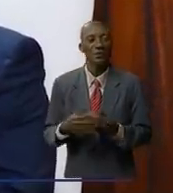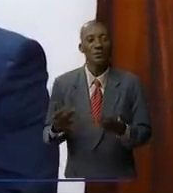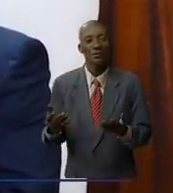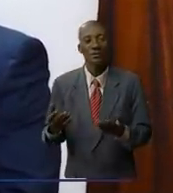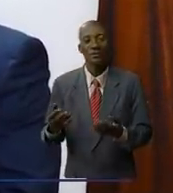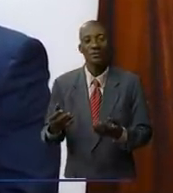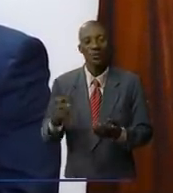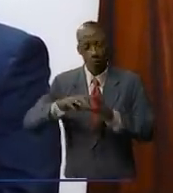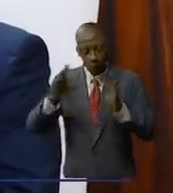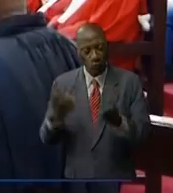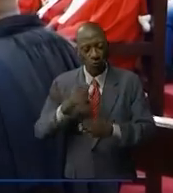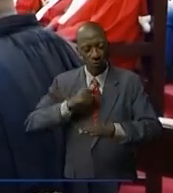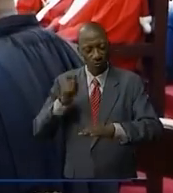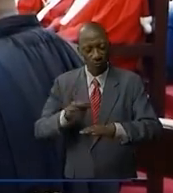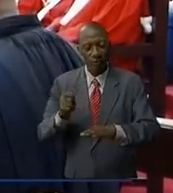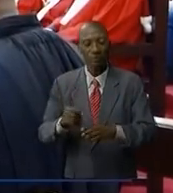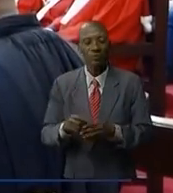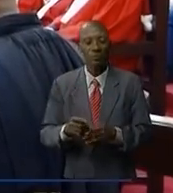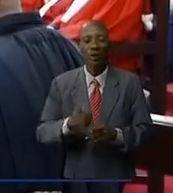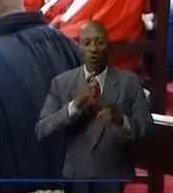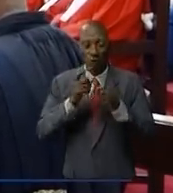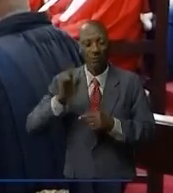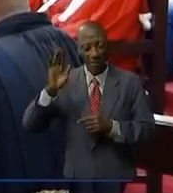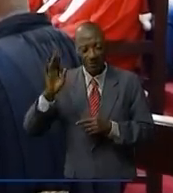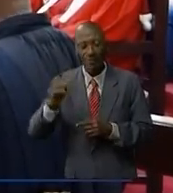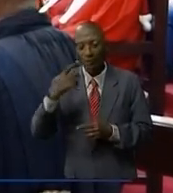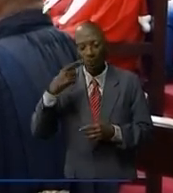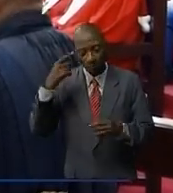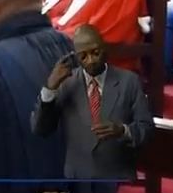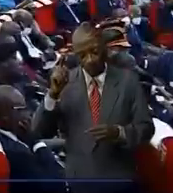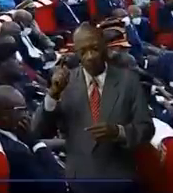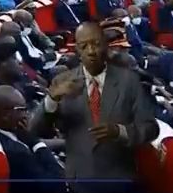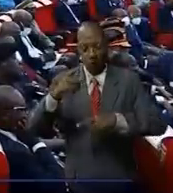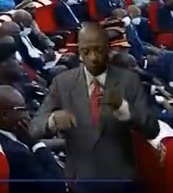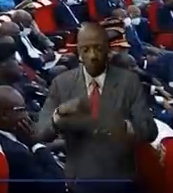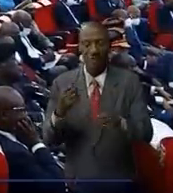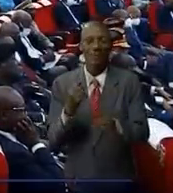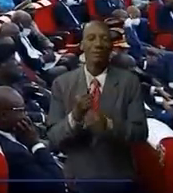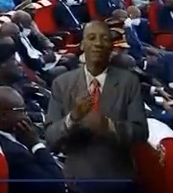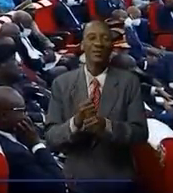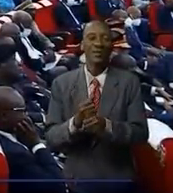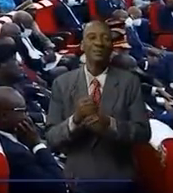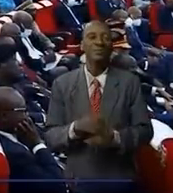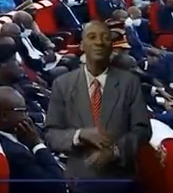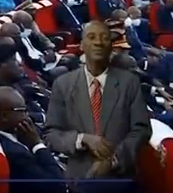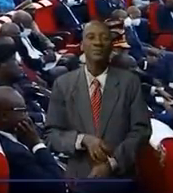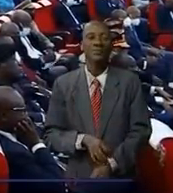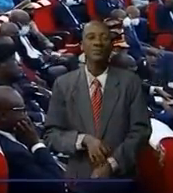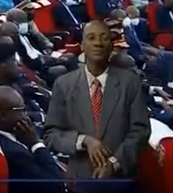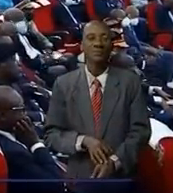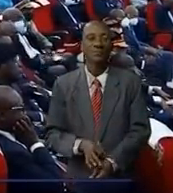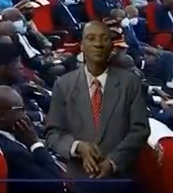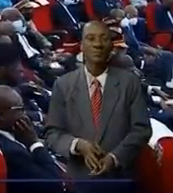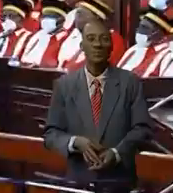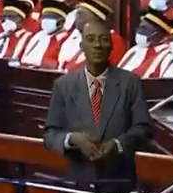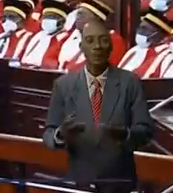par le chef des juridictions du 15 août au 15 octobre de chaque année. Ces vacances sont arrêtées